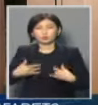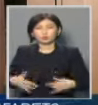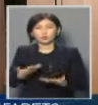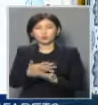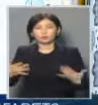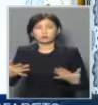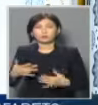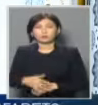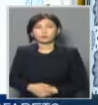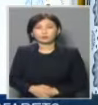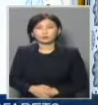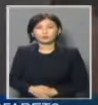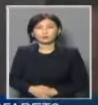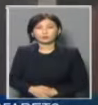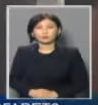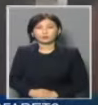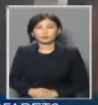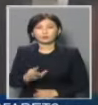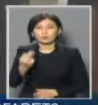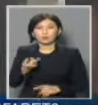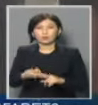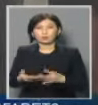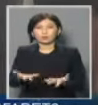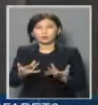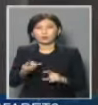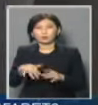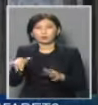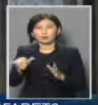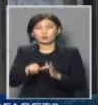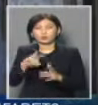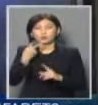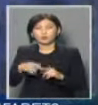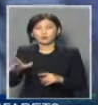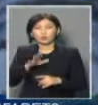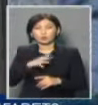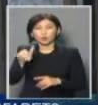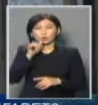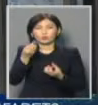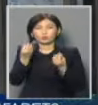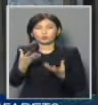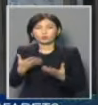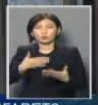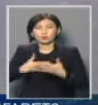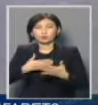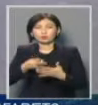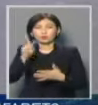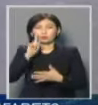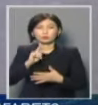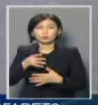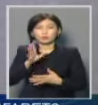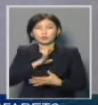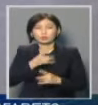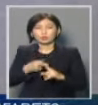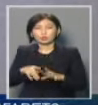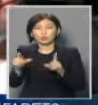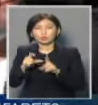органов ротовой полости. Да, потребители электронных сигарет считают, что это не курение, а просто вдыхание вкусного пара.